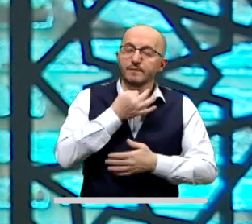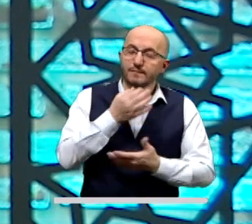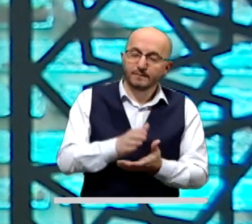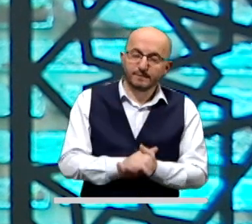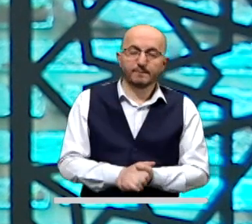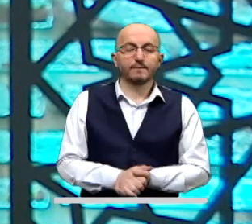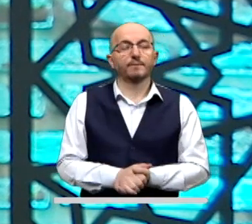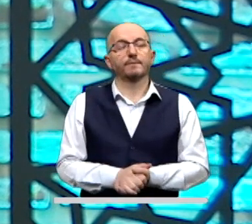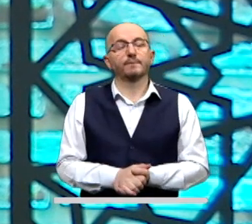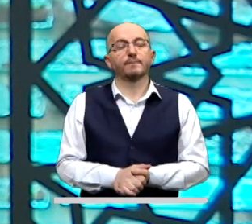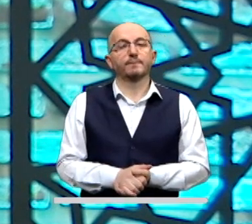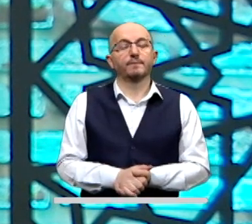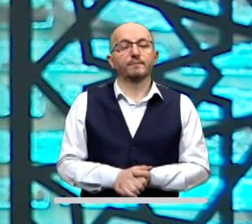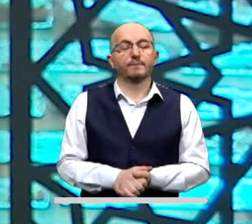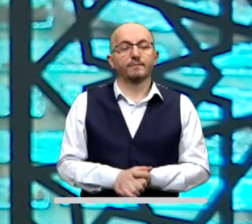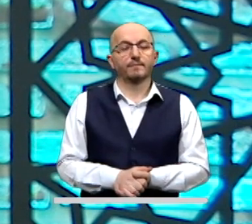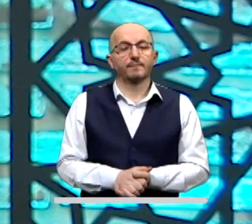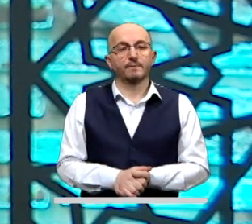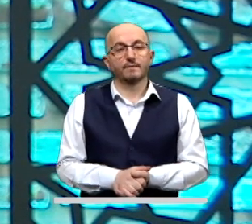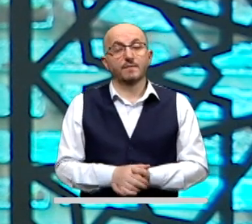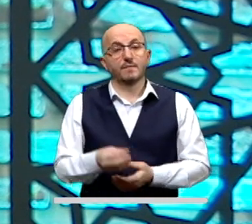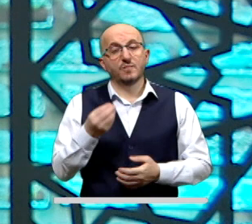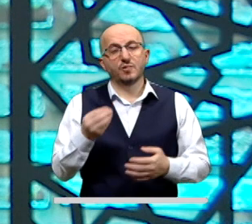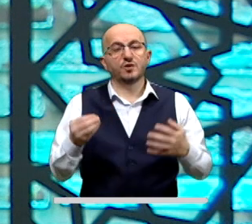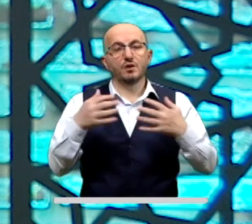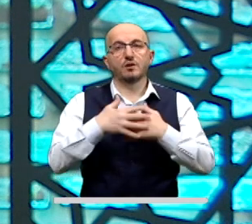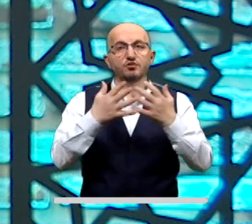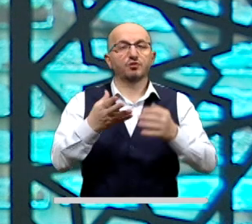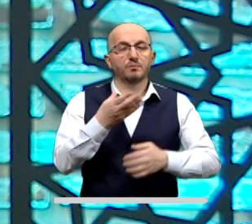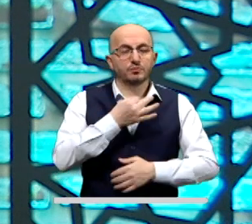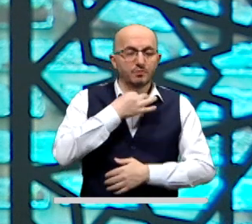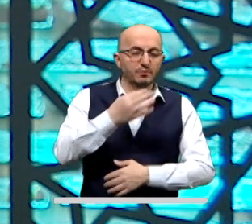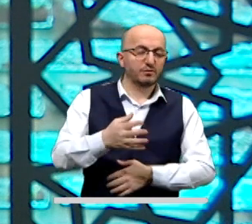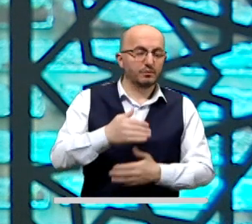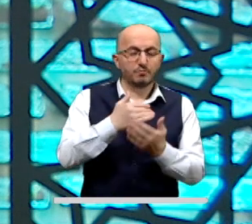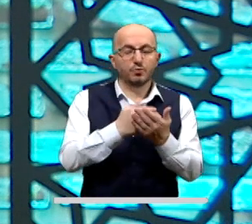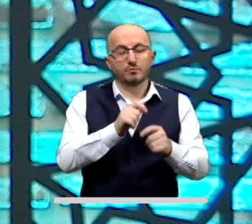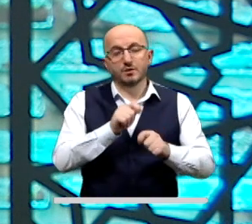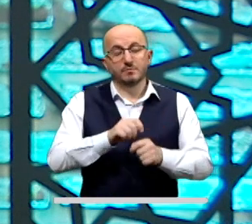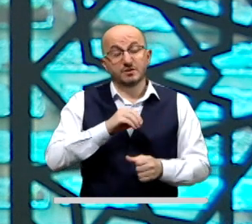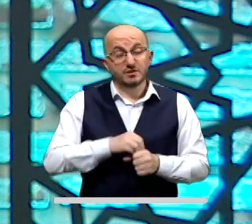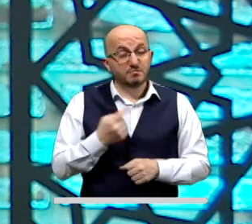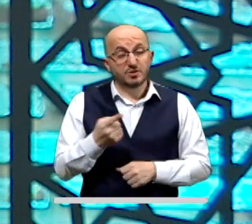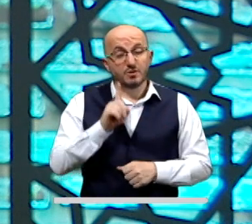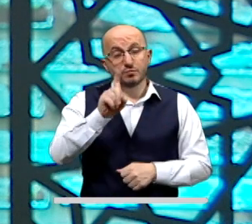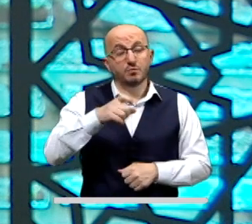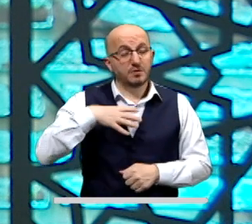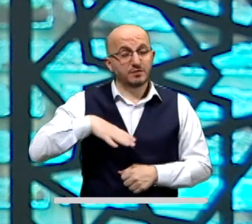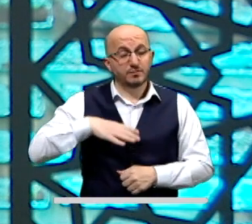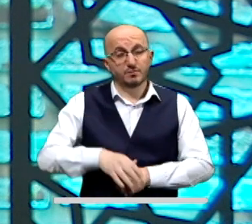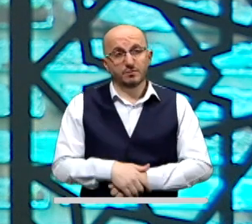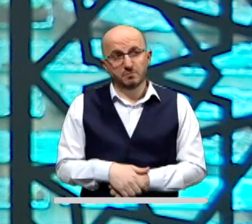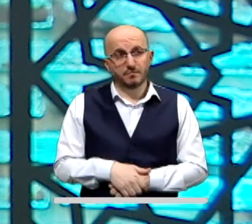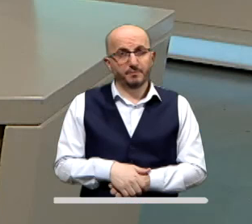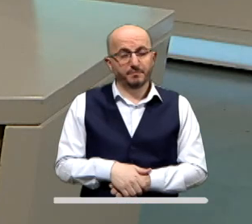Biz teşekkür ederiz efendim Buyurun Hocam iyi akşamlar Çok teşekkür ederim Bence bu programı yaptığınız için bir şey sormak istiyorum şimdi